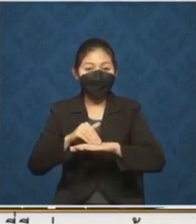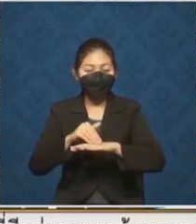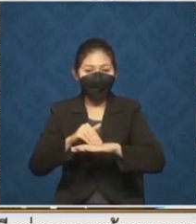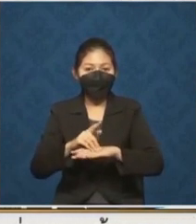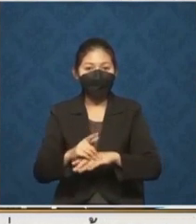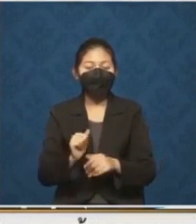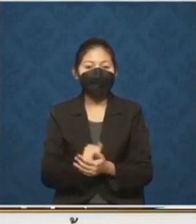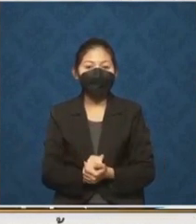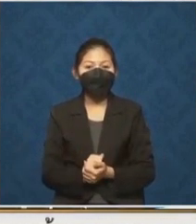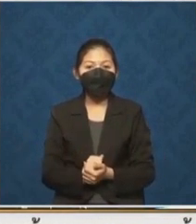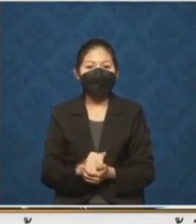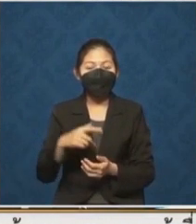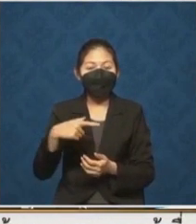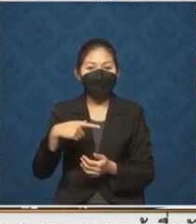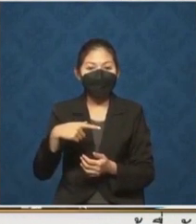พักปชาติ